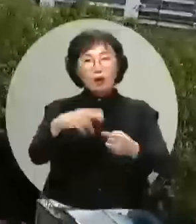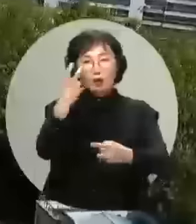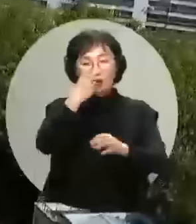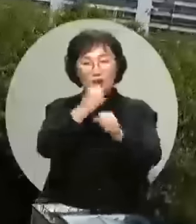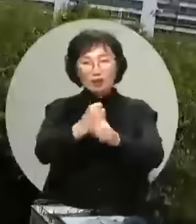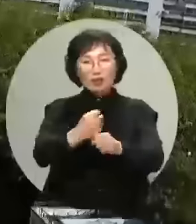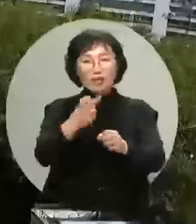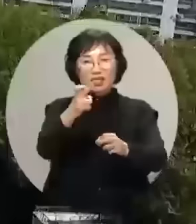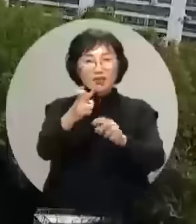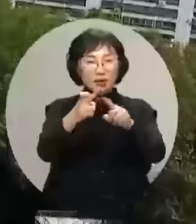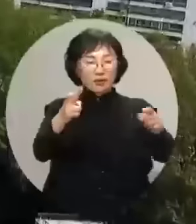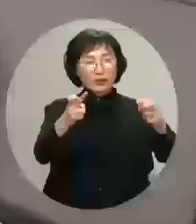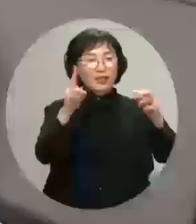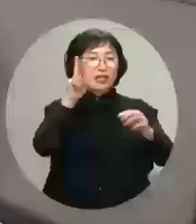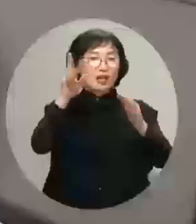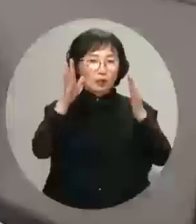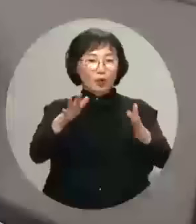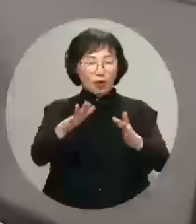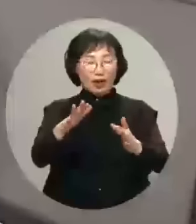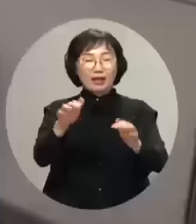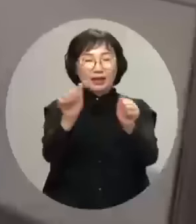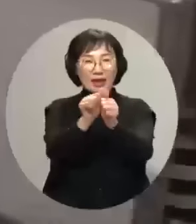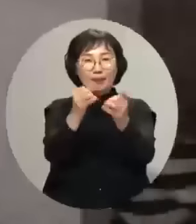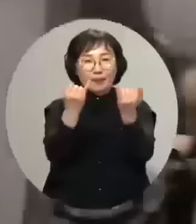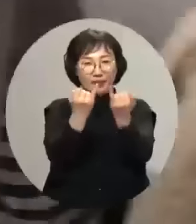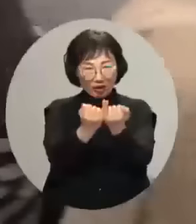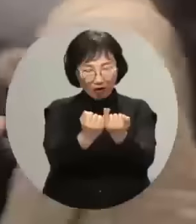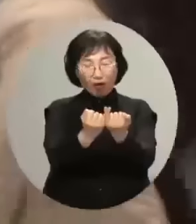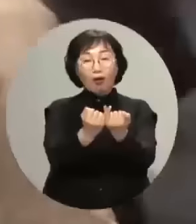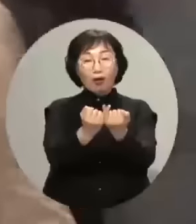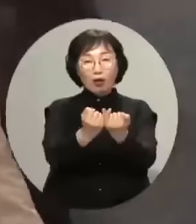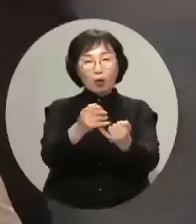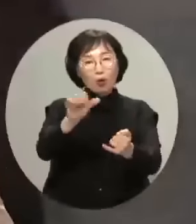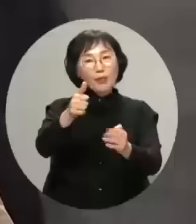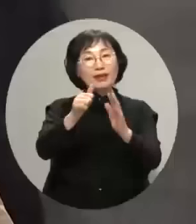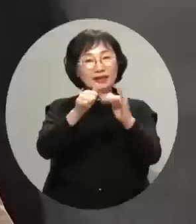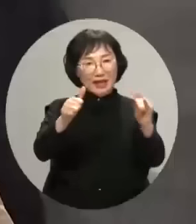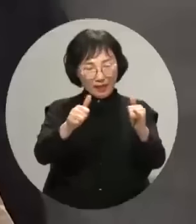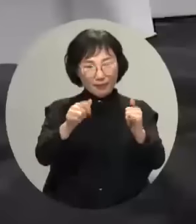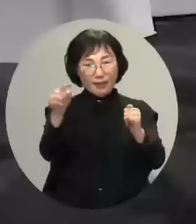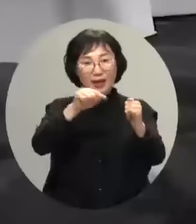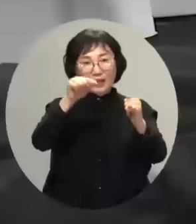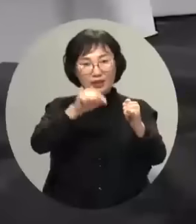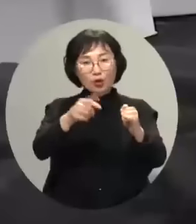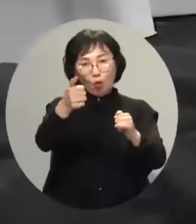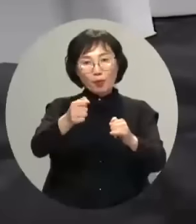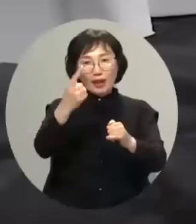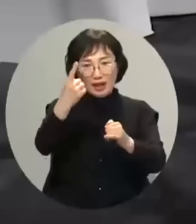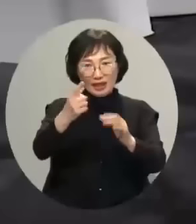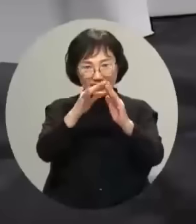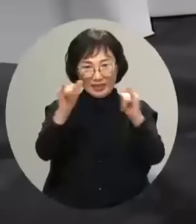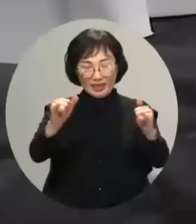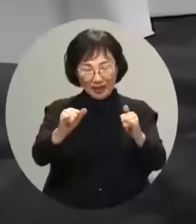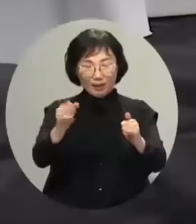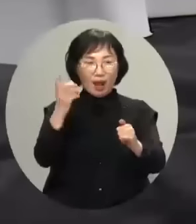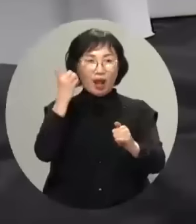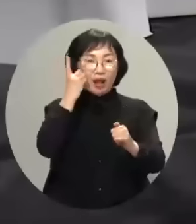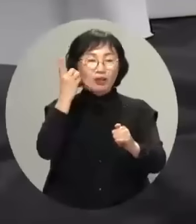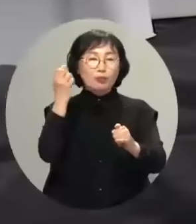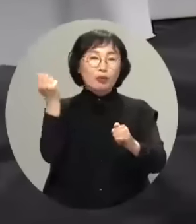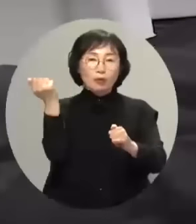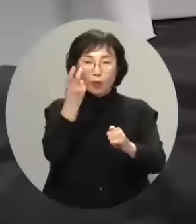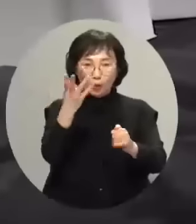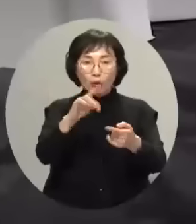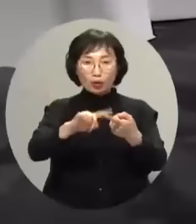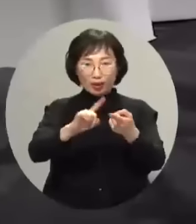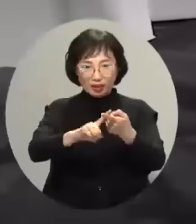이틀간 만세 이상 남녀 중 선거구별로 500명에서 501명을 휴대전화 가상번호를 이용한 전화 면접